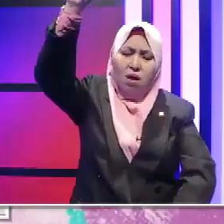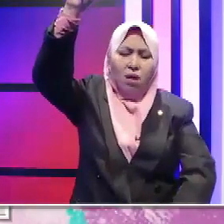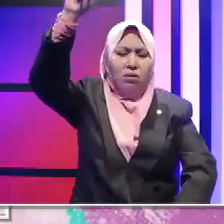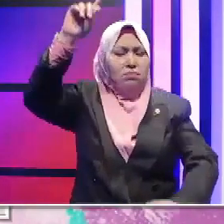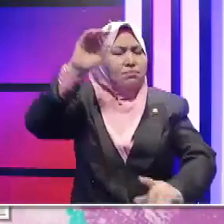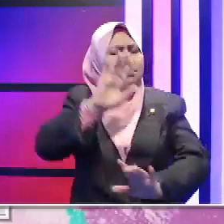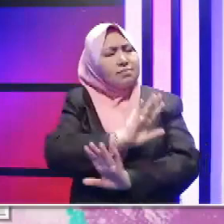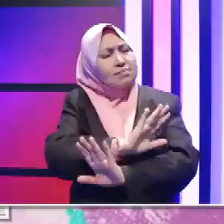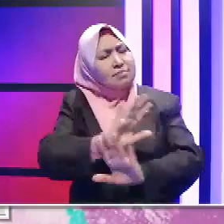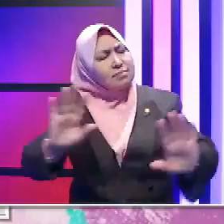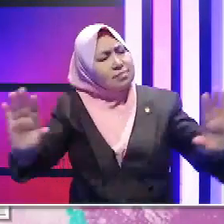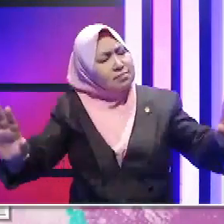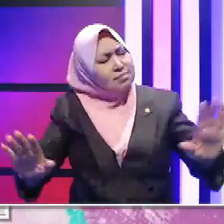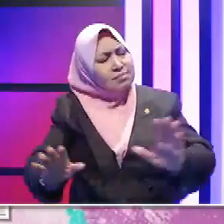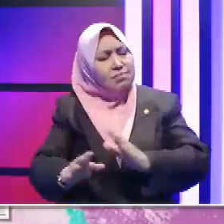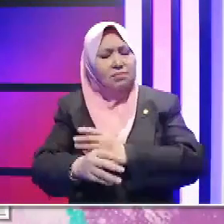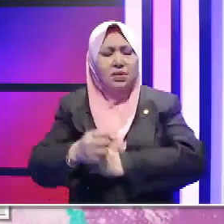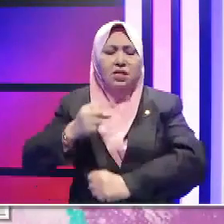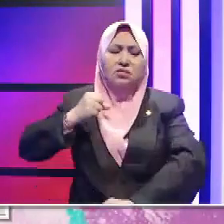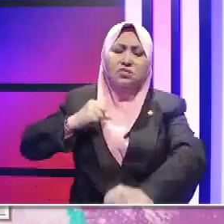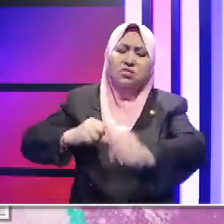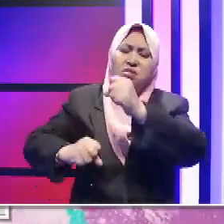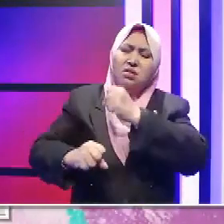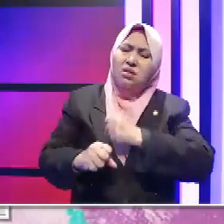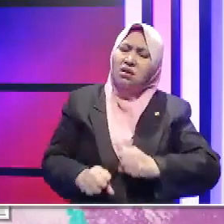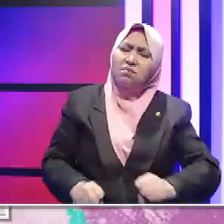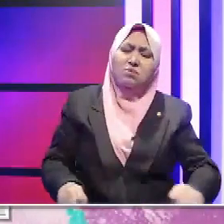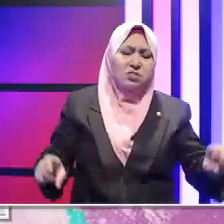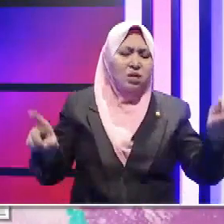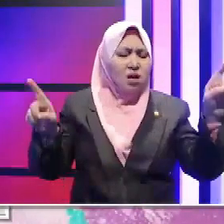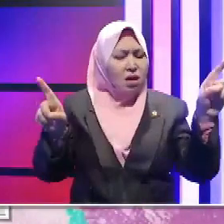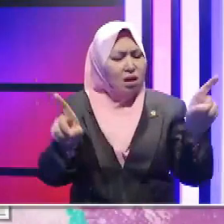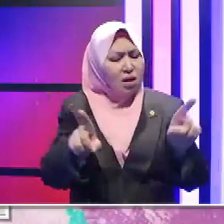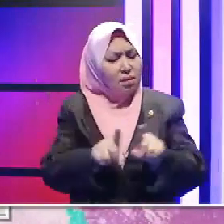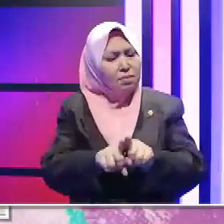tak kuwung kau